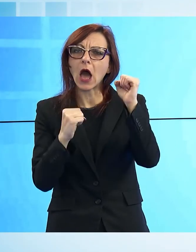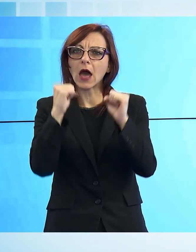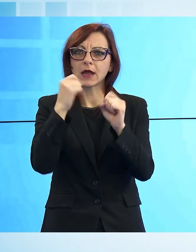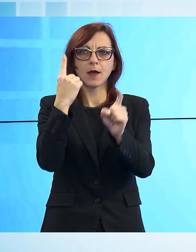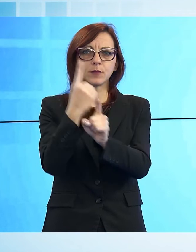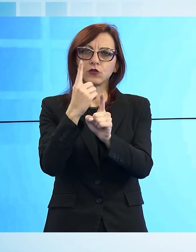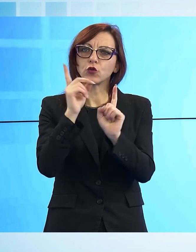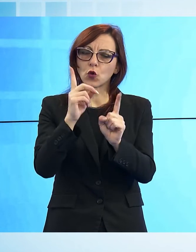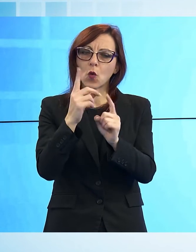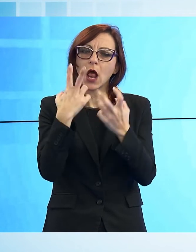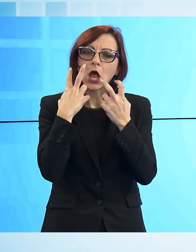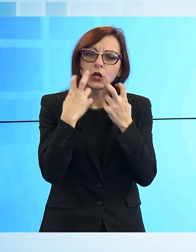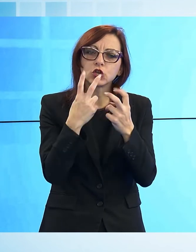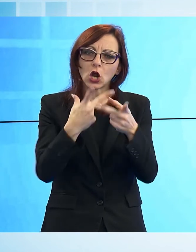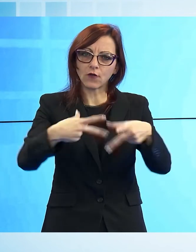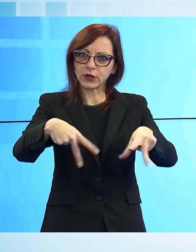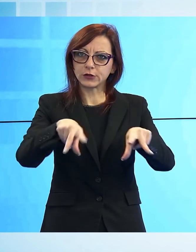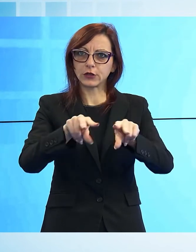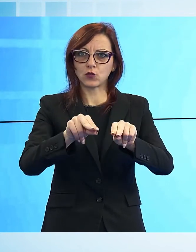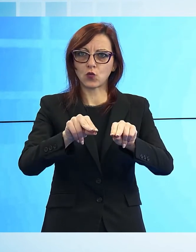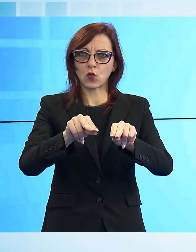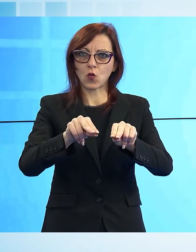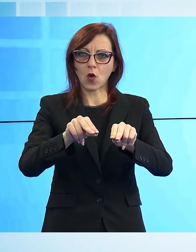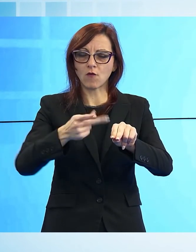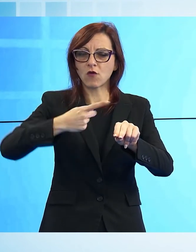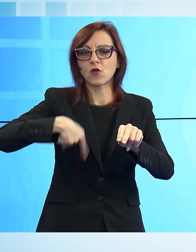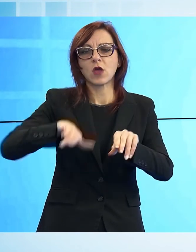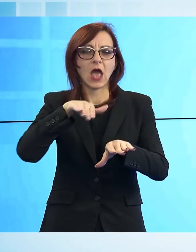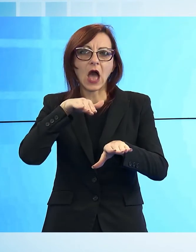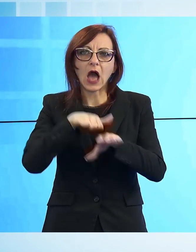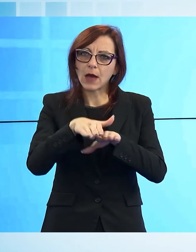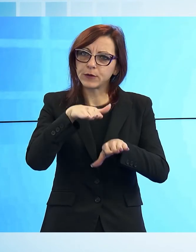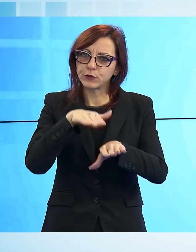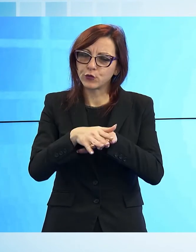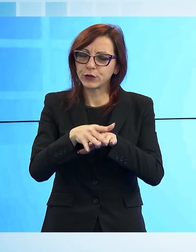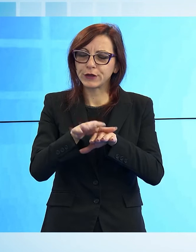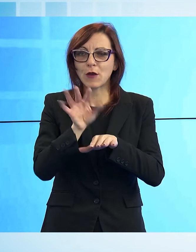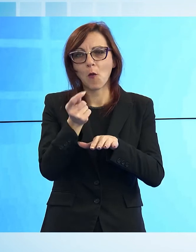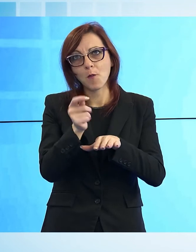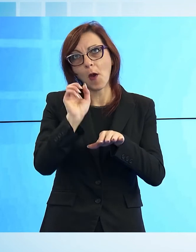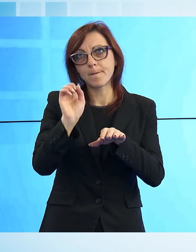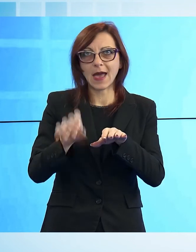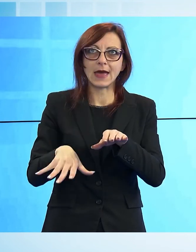ritrovato perché abbiamo perso alcune abitudini e il bar purtroppo